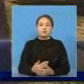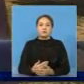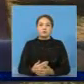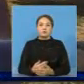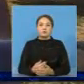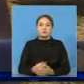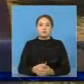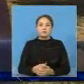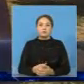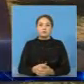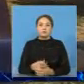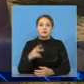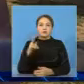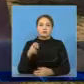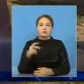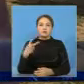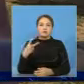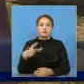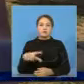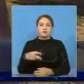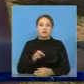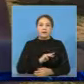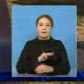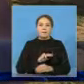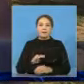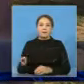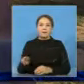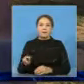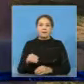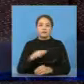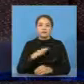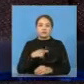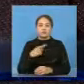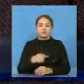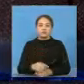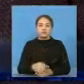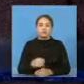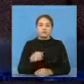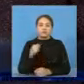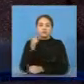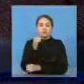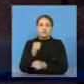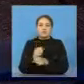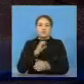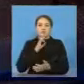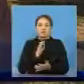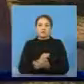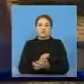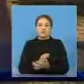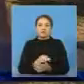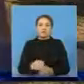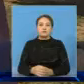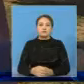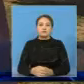құны 320 миллион болып табылады. Бүгінгі күні жұмыс жасап жатқан мердігер Дәнеке жауапкершілігі шектеулі серіктестігі.